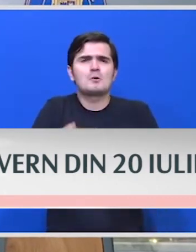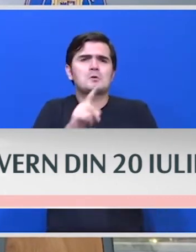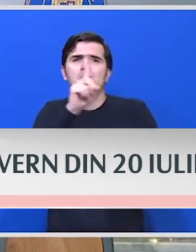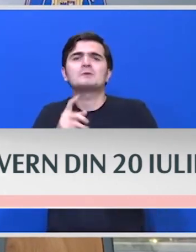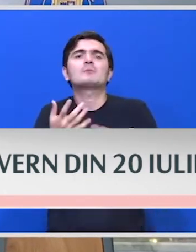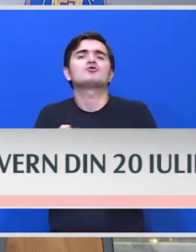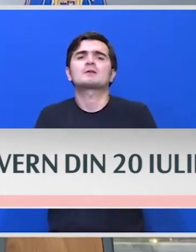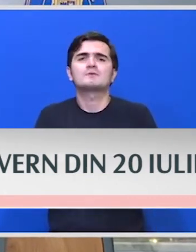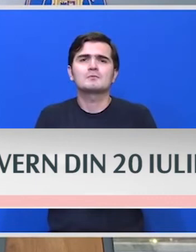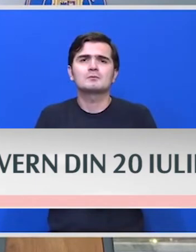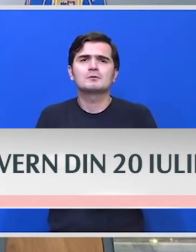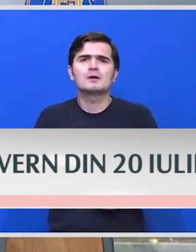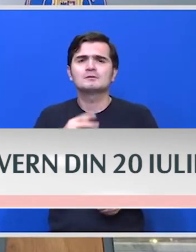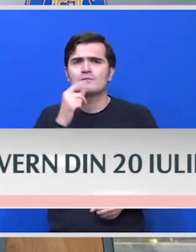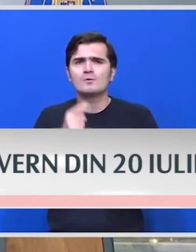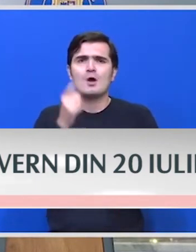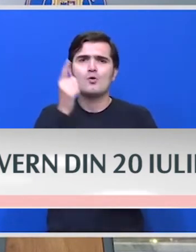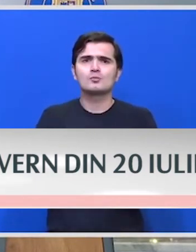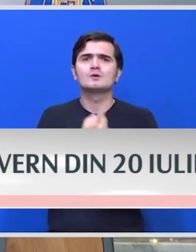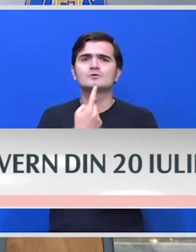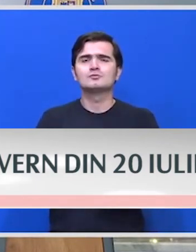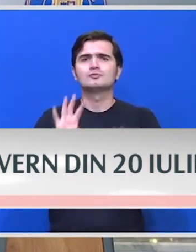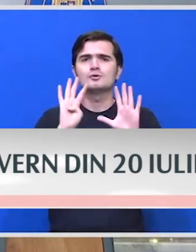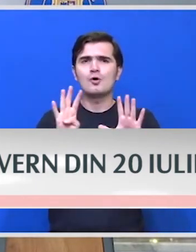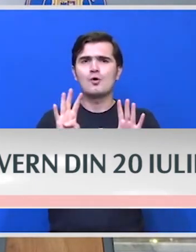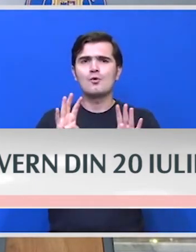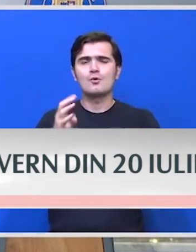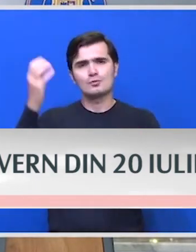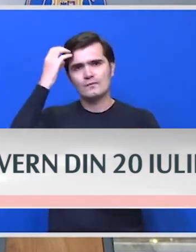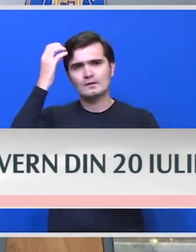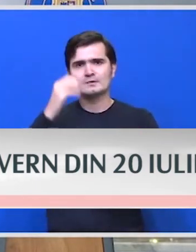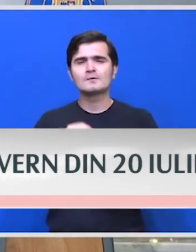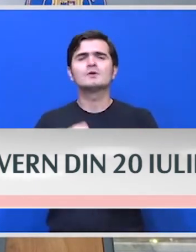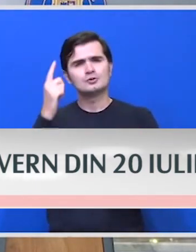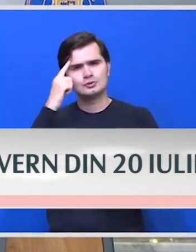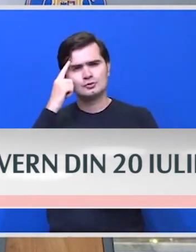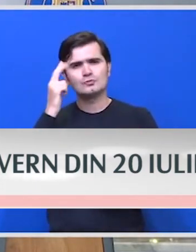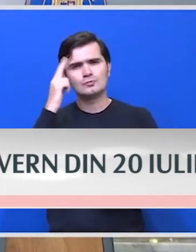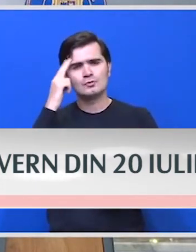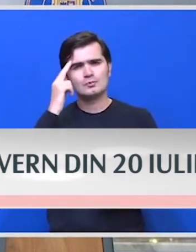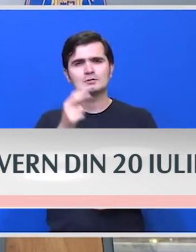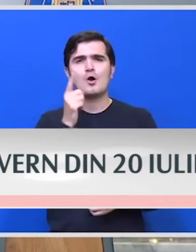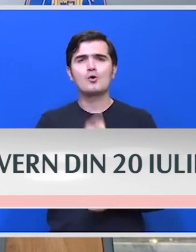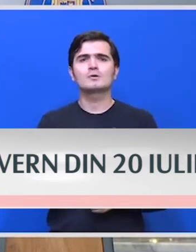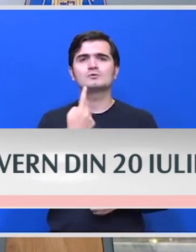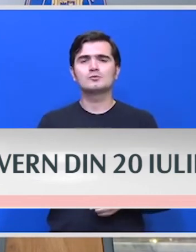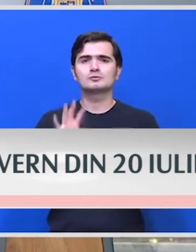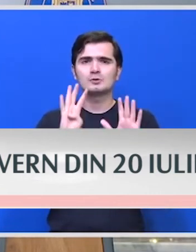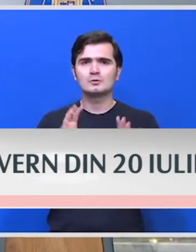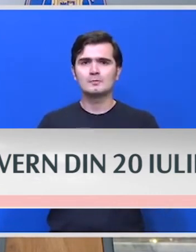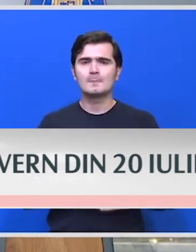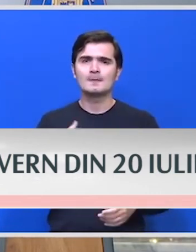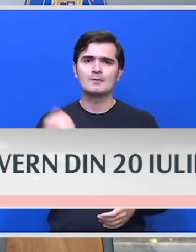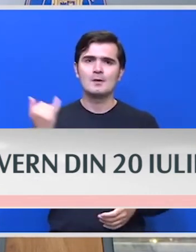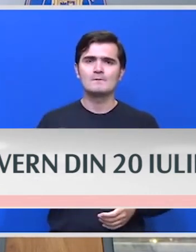făcut? E vorba de ordonanța 109, guvernanța corporativă. Știu, cunosc ordonanța 109. Eu am venit astăzi